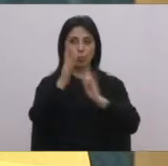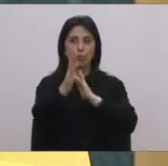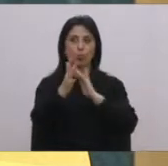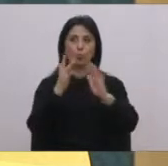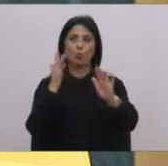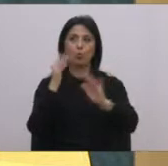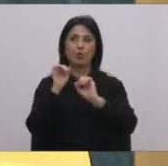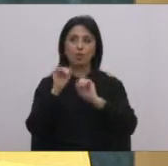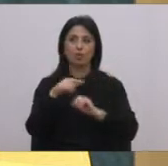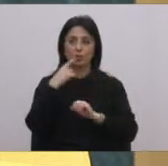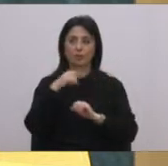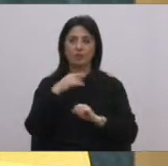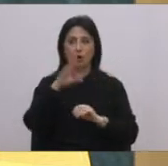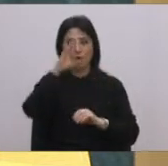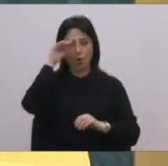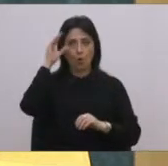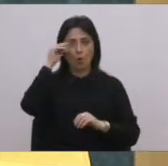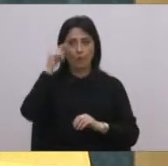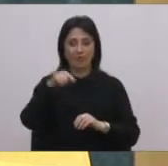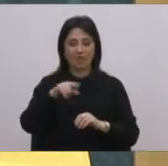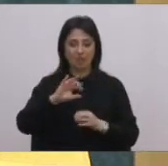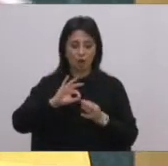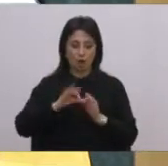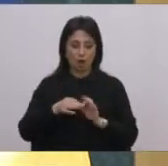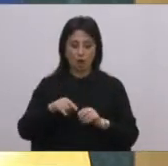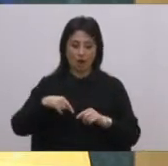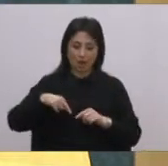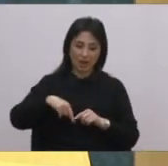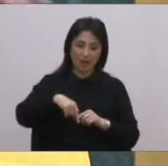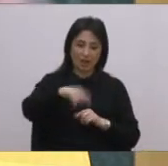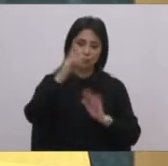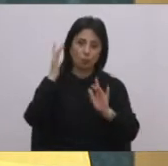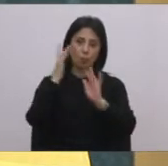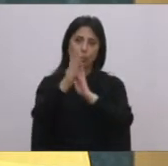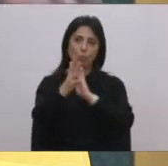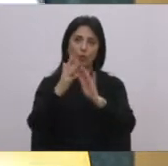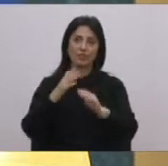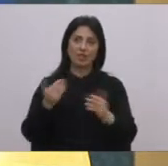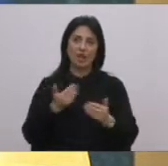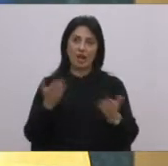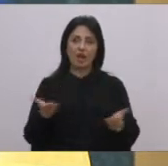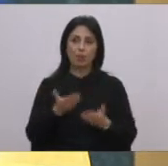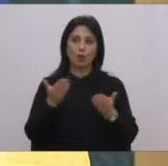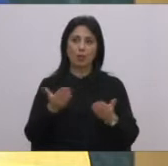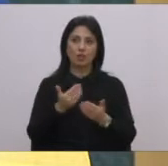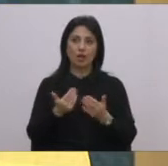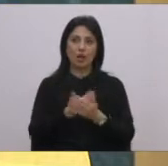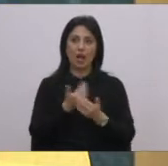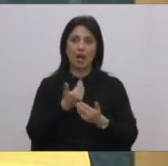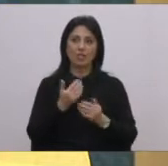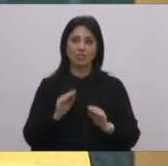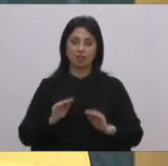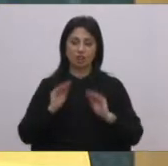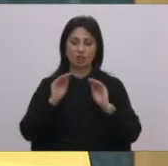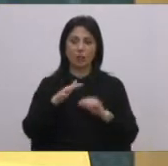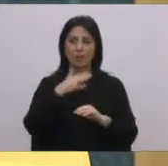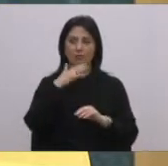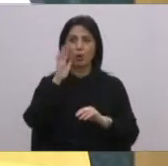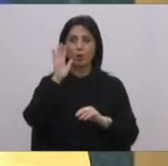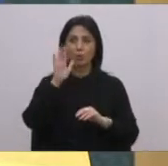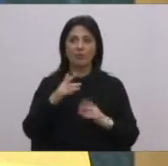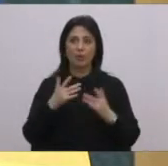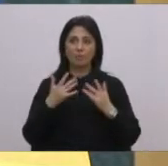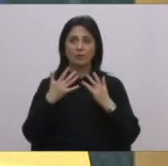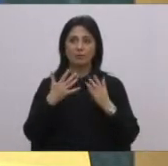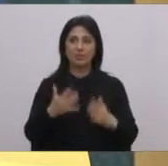შეიძლება ითქვას ქობულეთის ეს კონკრეტული არეალი ბულვარის მიმდებარე გამოაცოცხლა და ახალი სიცოცხლე შემატა და ბევრად უფრო